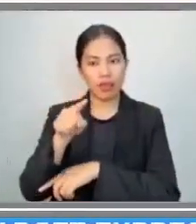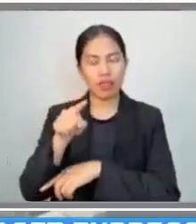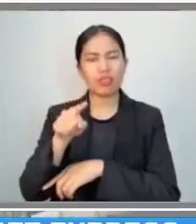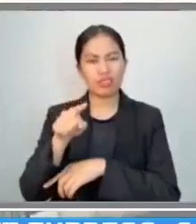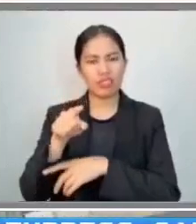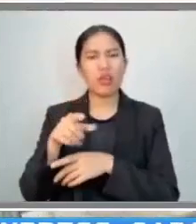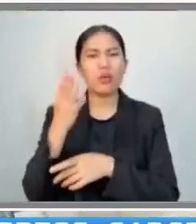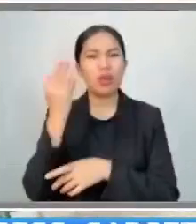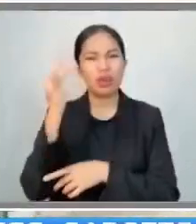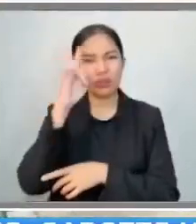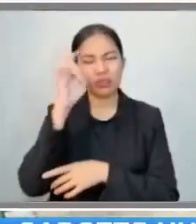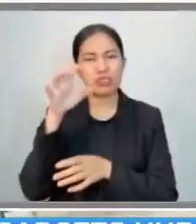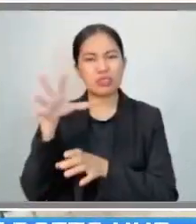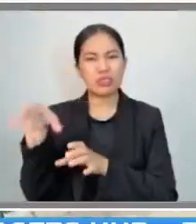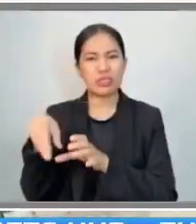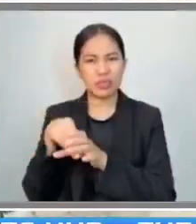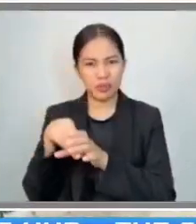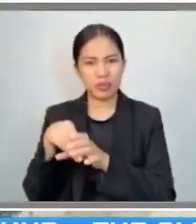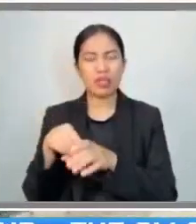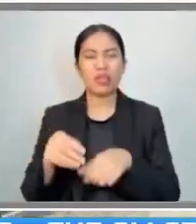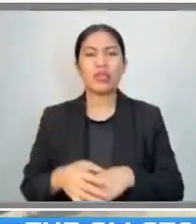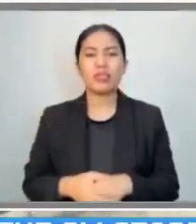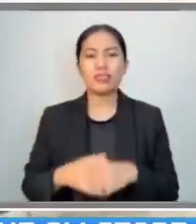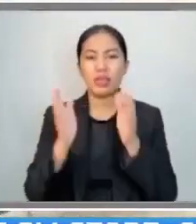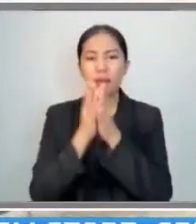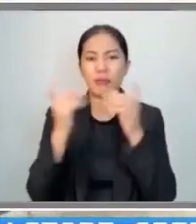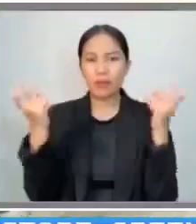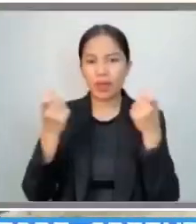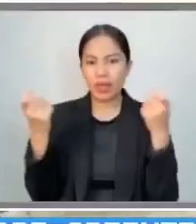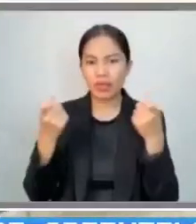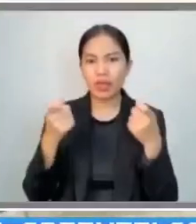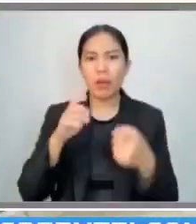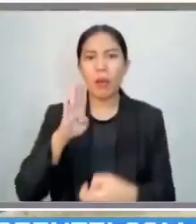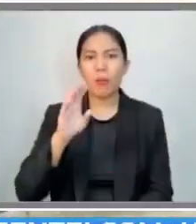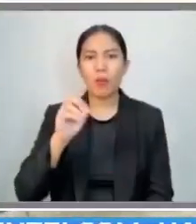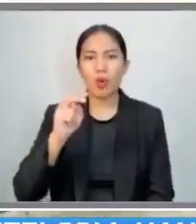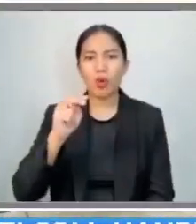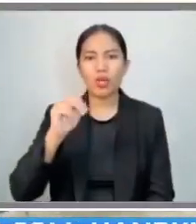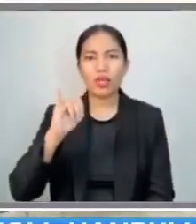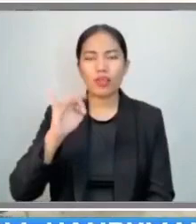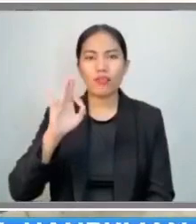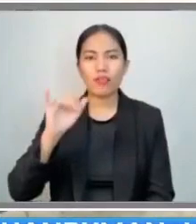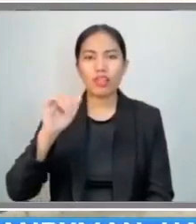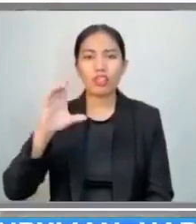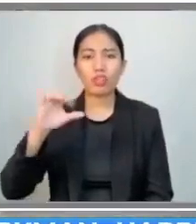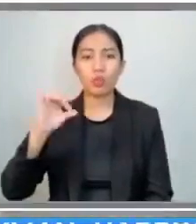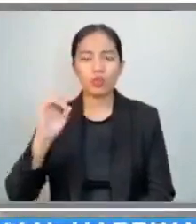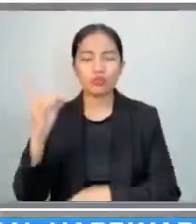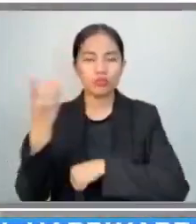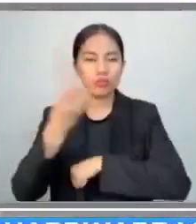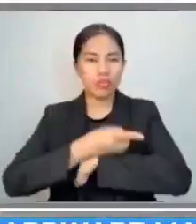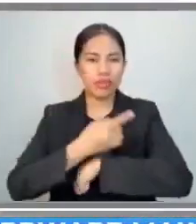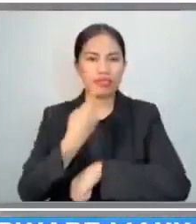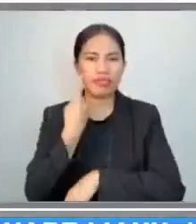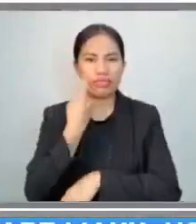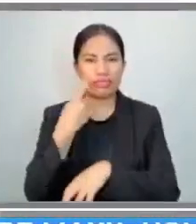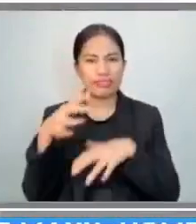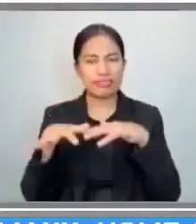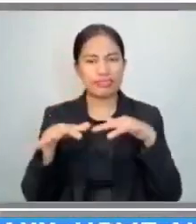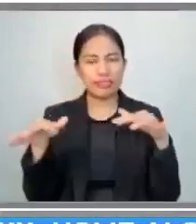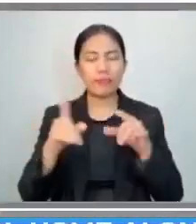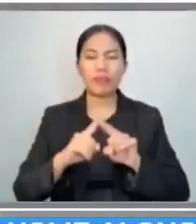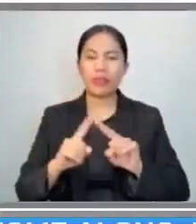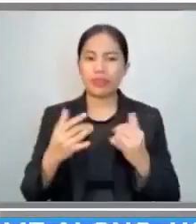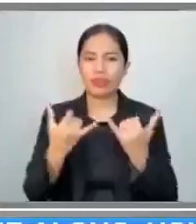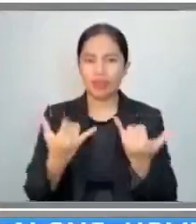day ngayon pong araw halos Wala hong galawan ang mga sasakyan kanina no Pero sa ngayon yon ang ating balita ay as